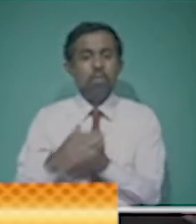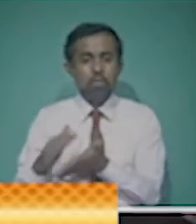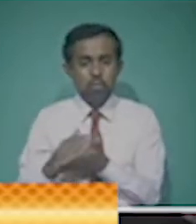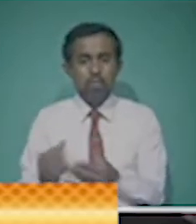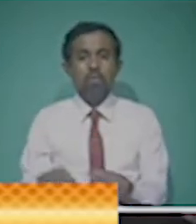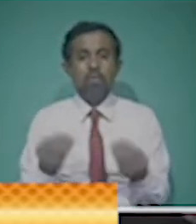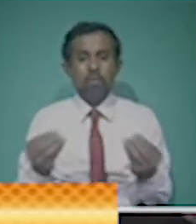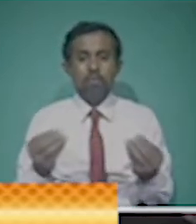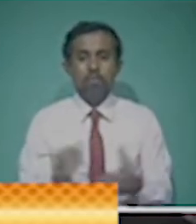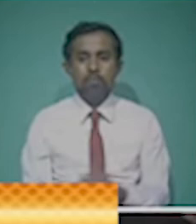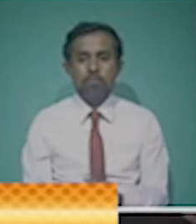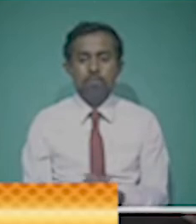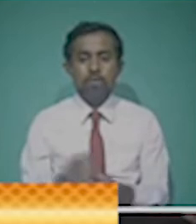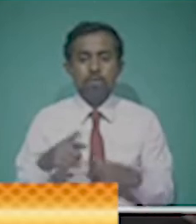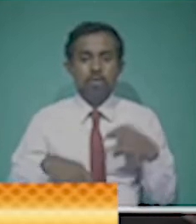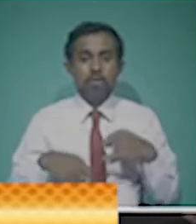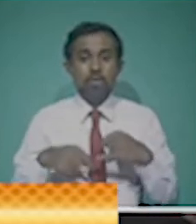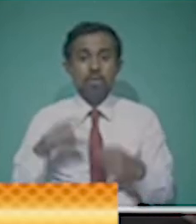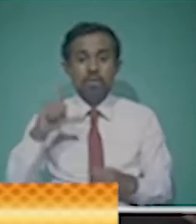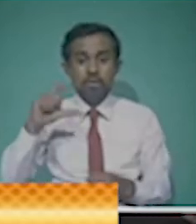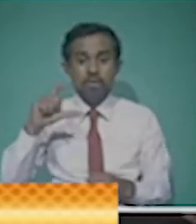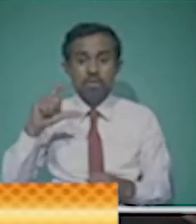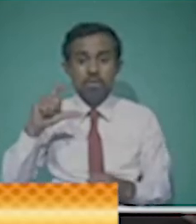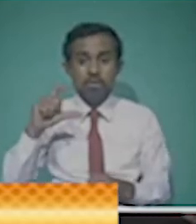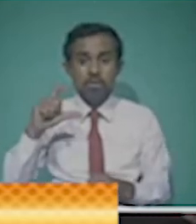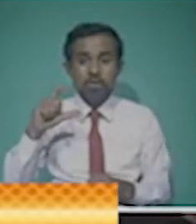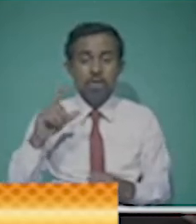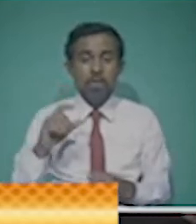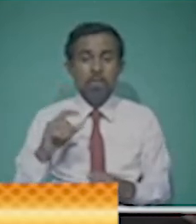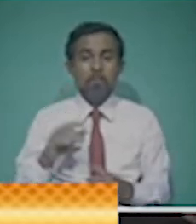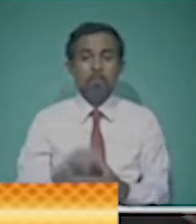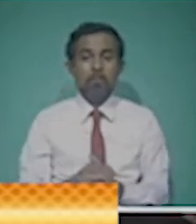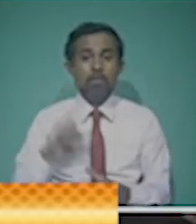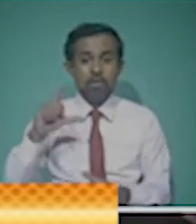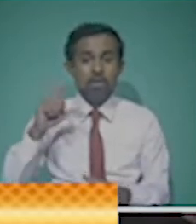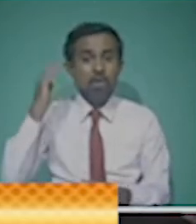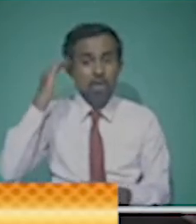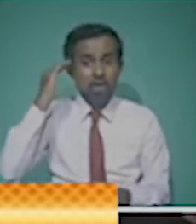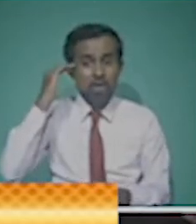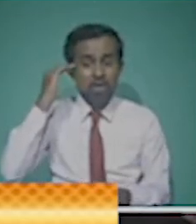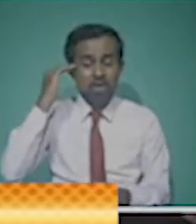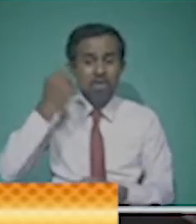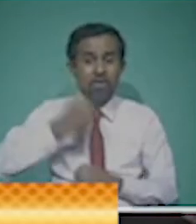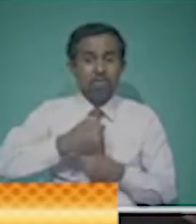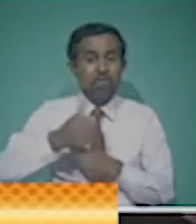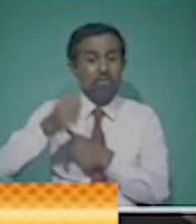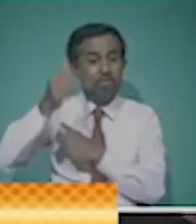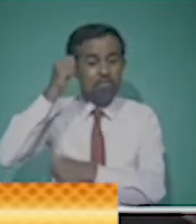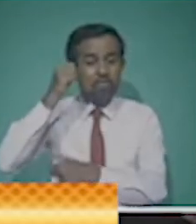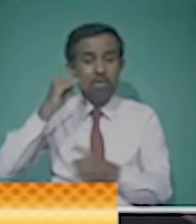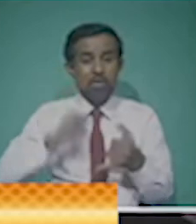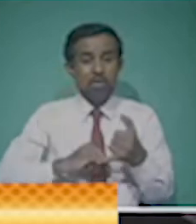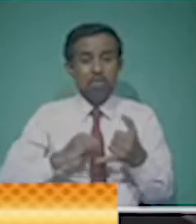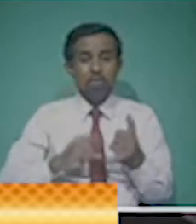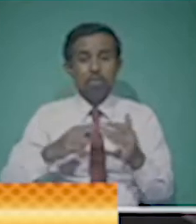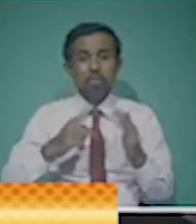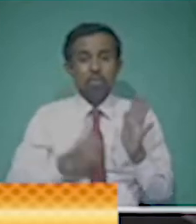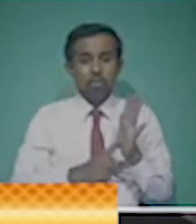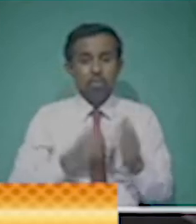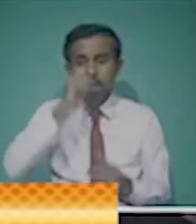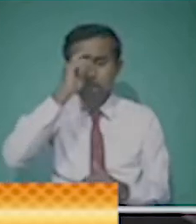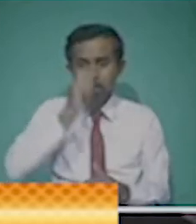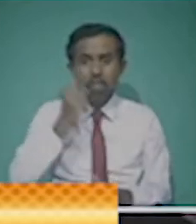குமாரதுங்க அவர்கள் அரசாங்கத்திலே தான் முதன் முதலாக, நாளைக்கின்ற கௌரவ சுசில் பிரேமஜெயந்த் அவர்களுக்கு தெரியும், முதல் முதலாக